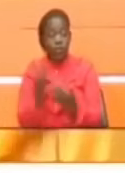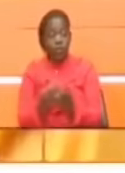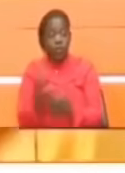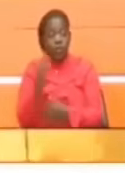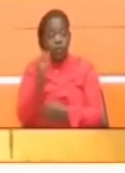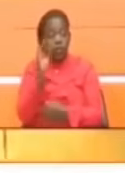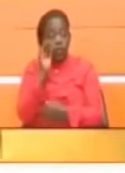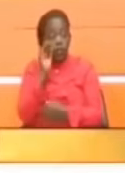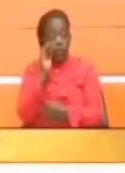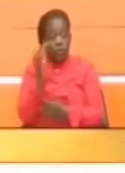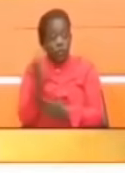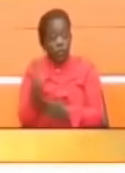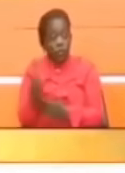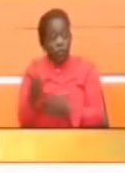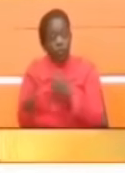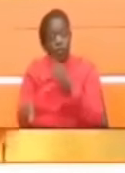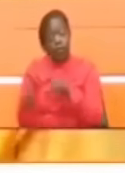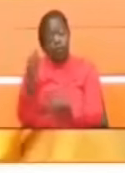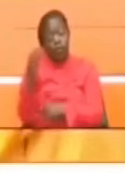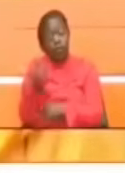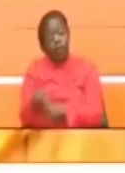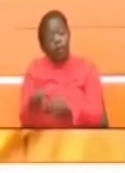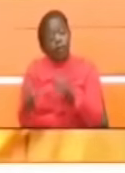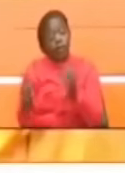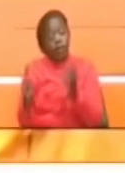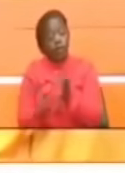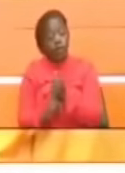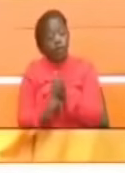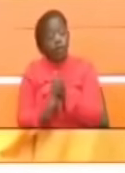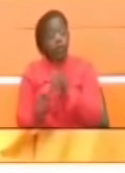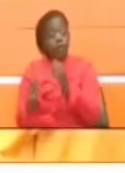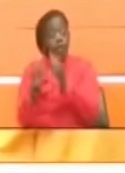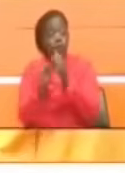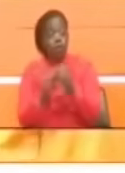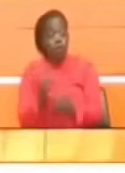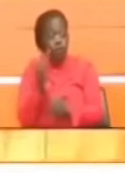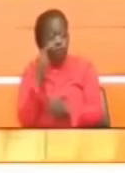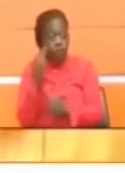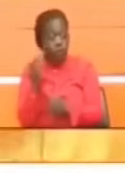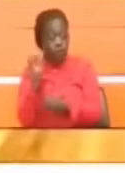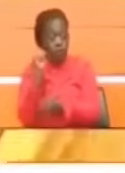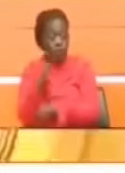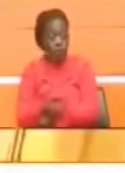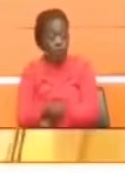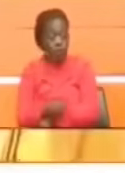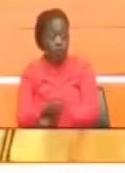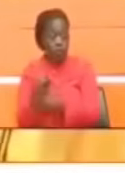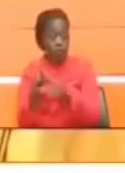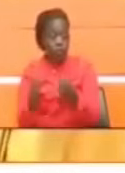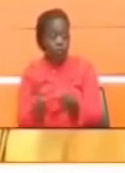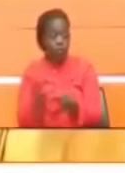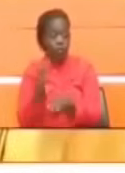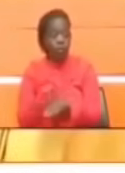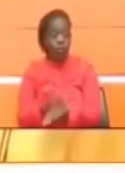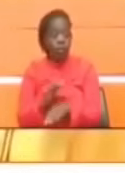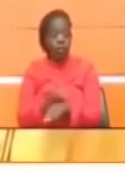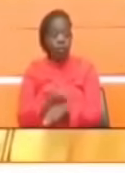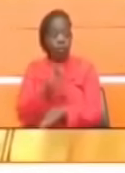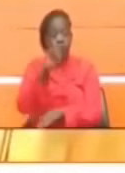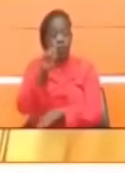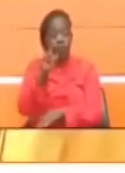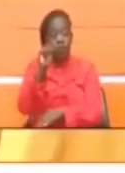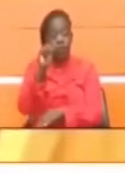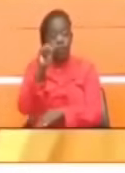Yese Buliba ayogedde ku buwanguzi bwabwe bwe bakoledde awamu okulaba nga bawutula ttiimu y'essomero lya Mukono Junior era essanyu